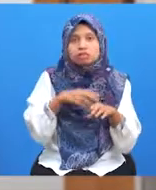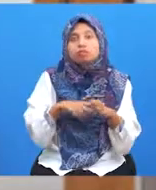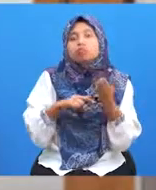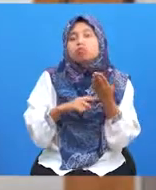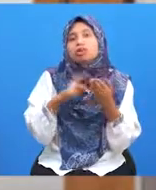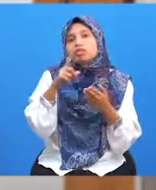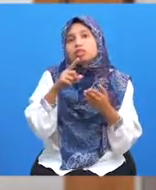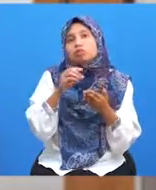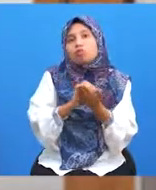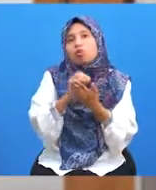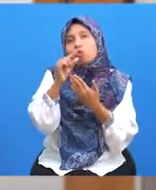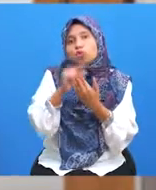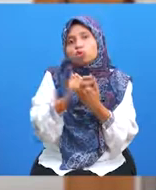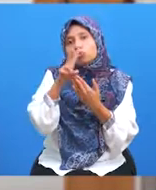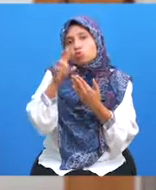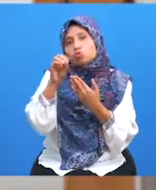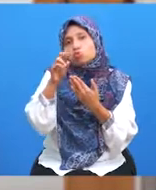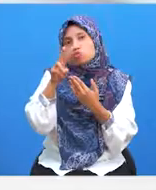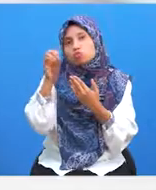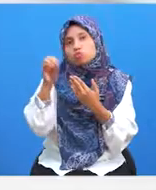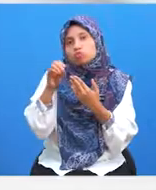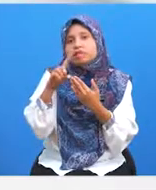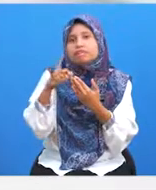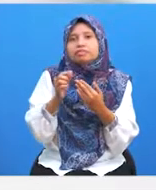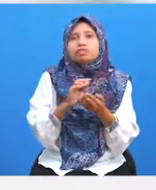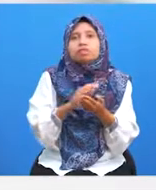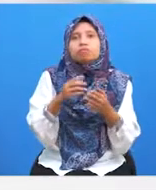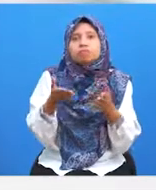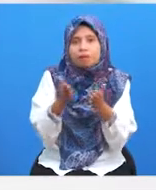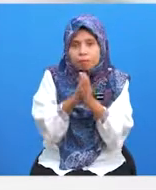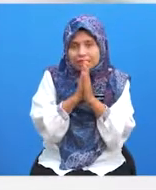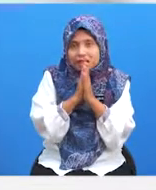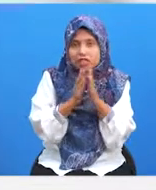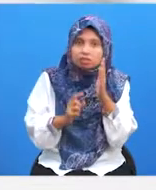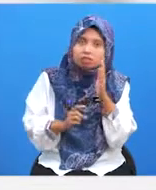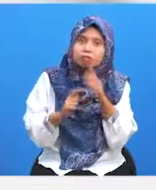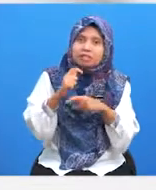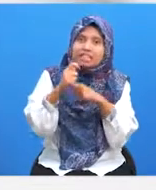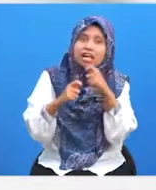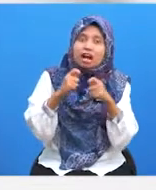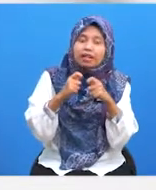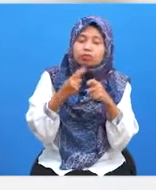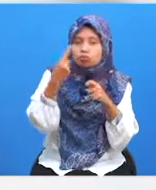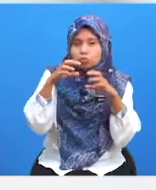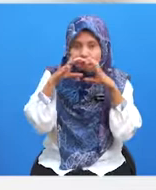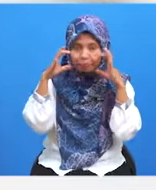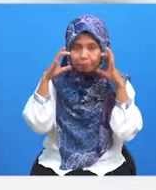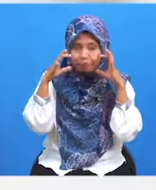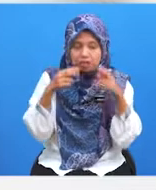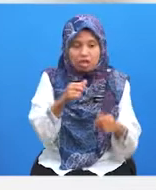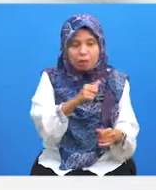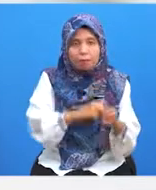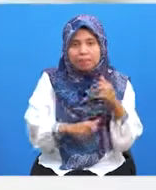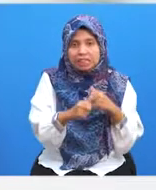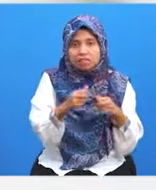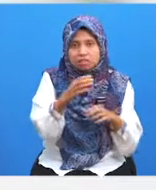dengan pelaksanaan ini permintaan terhadap Belitung ke semakin tinggi dan menyebabkan penyakit dapat